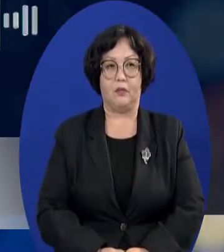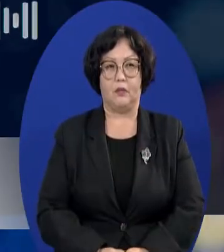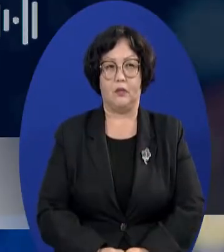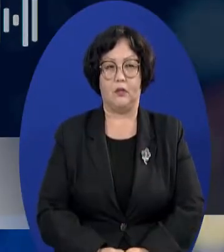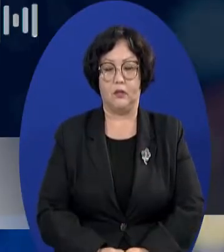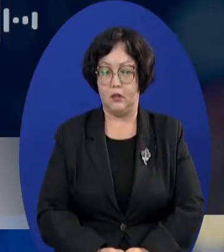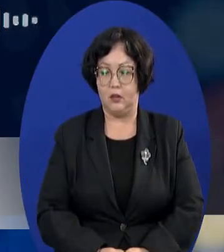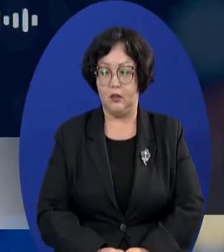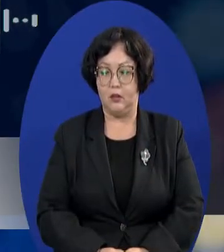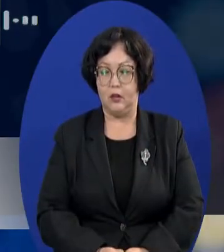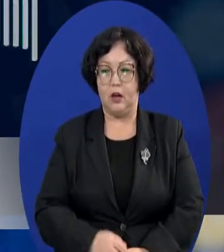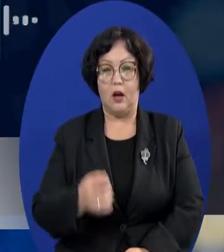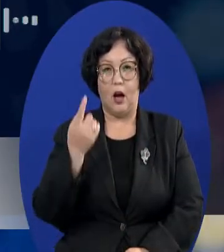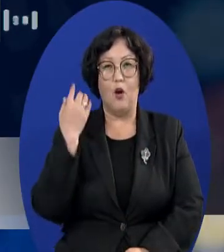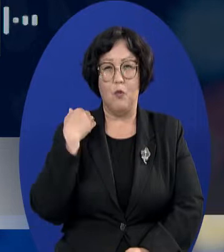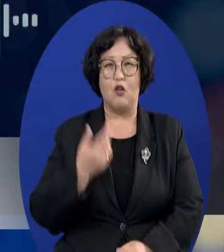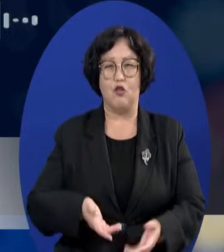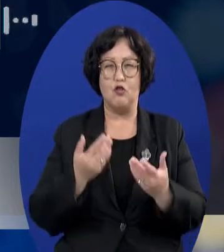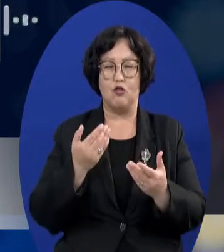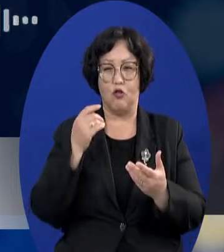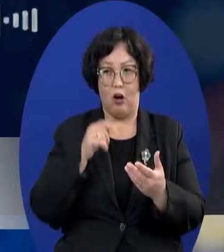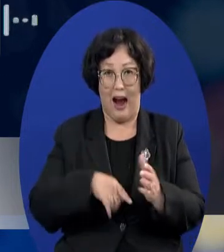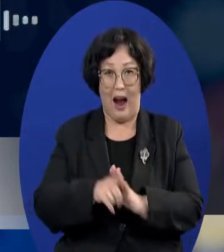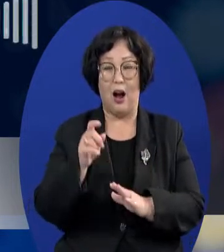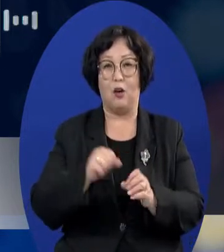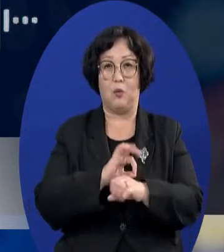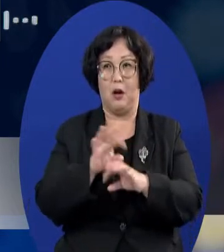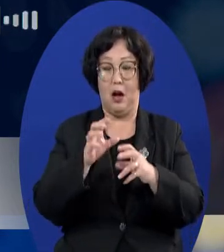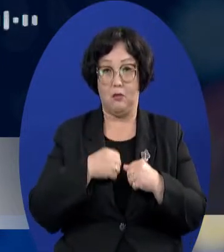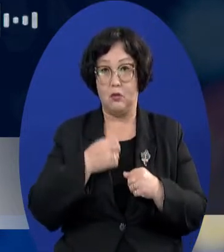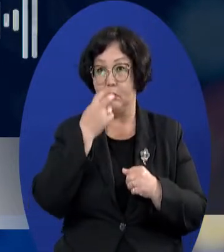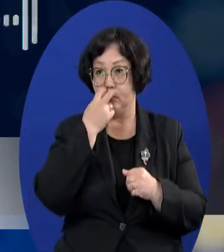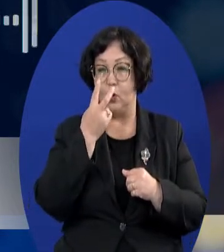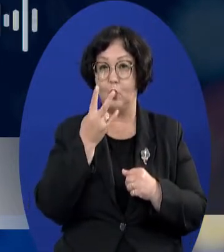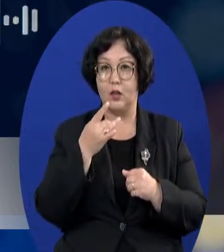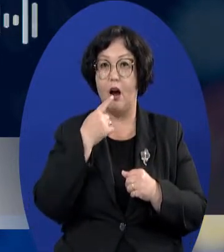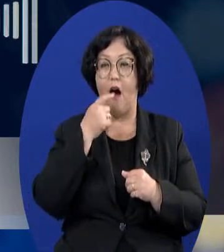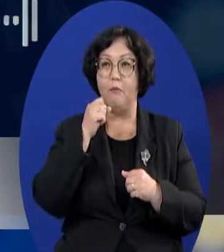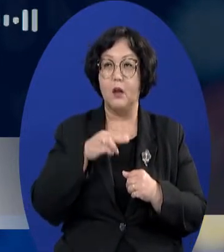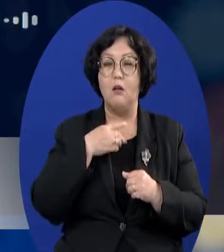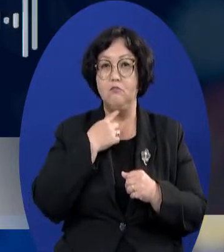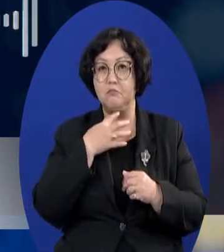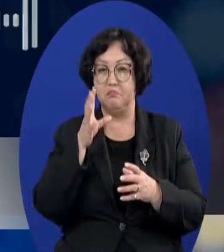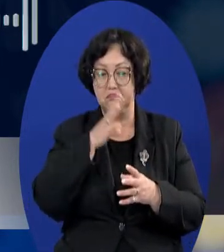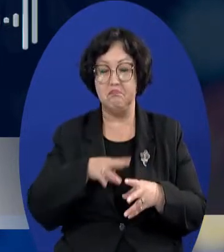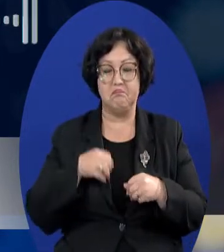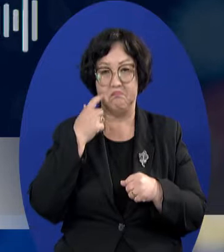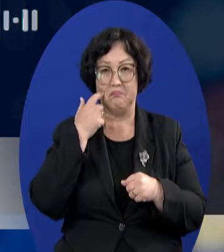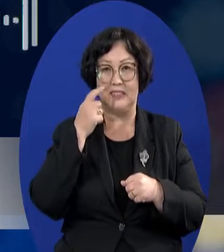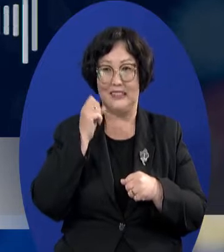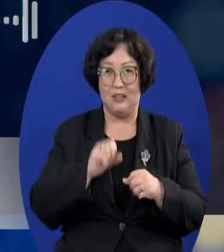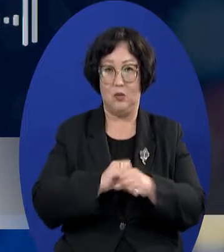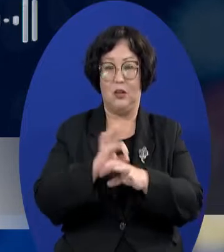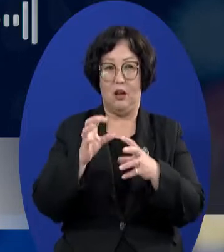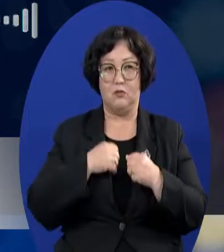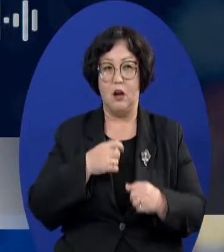Анх бол хамгийн хөнгөнсөн. Одоо болохоор бүр анх өндөр энэ мэддэг байсан байхгүй. Анхны нөгөө эрэг гарахтаа тэгсэн чинь цайныс төрөөс бүр ямар